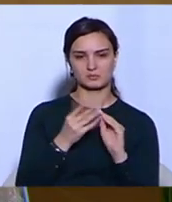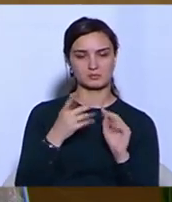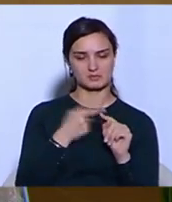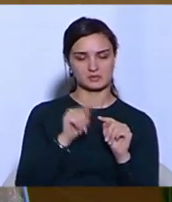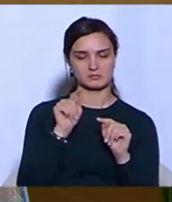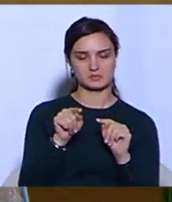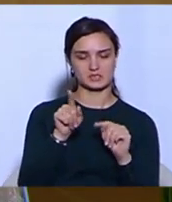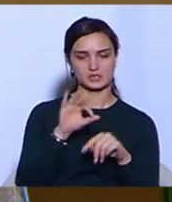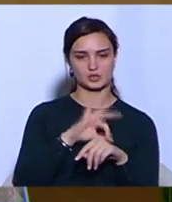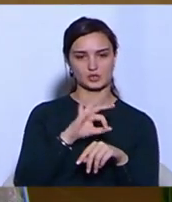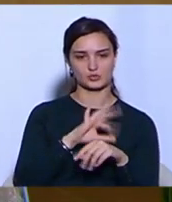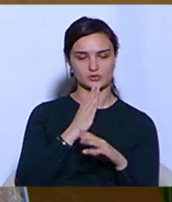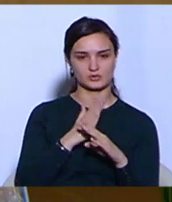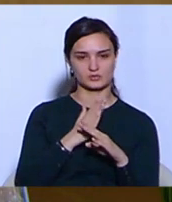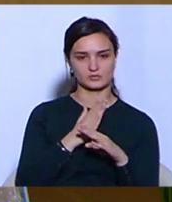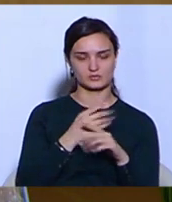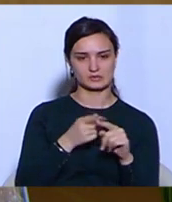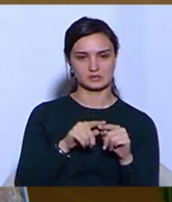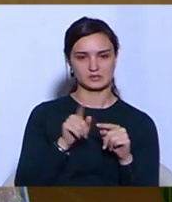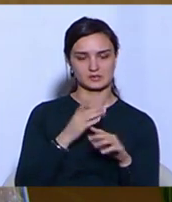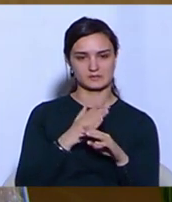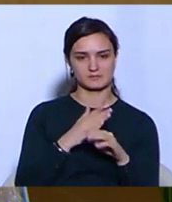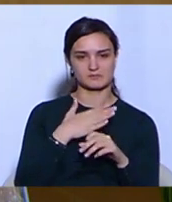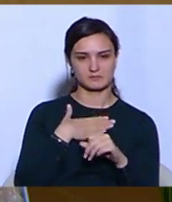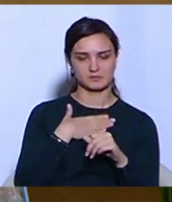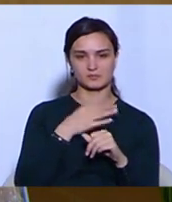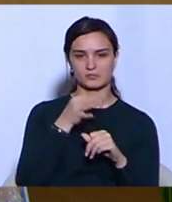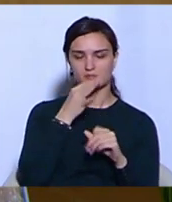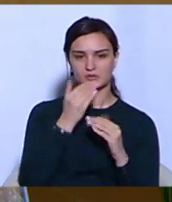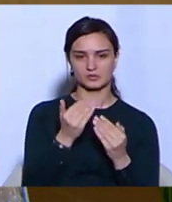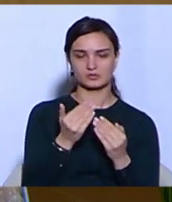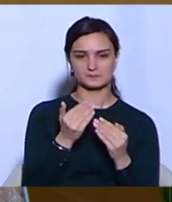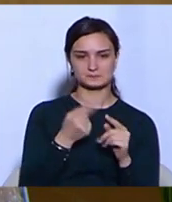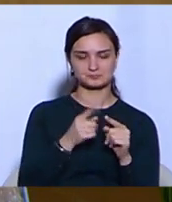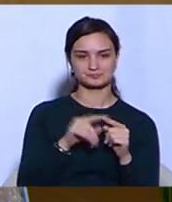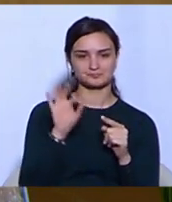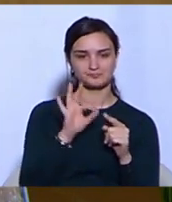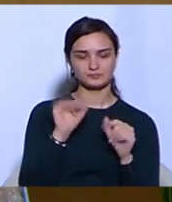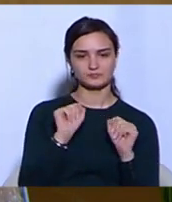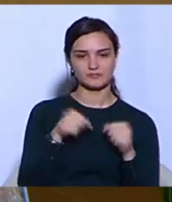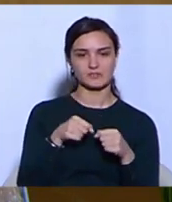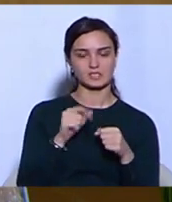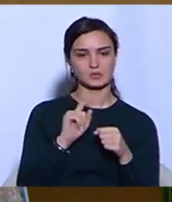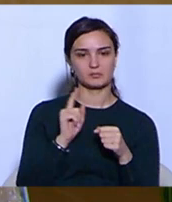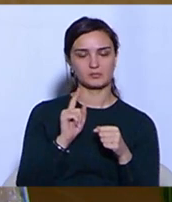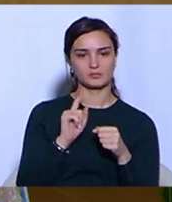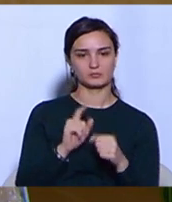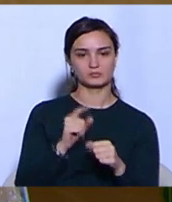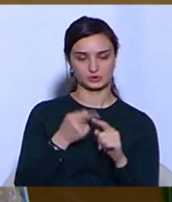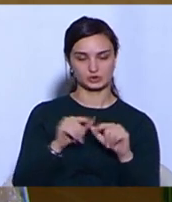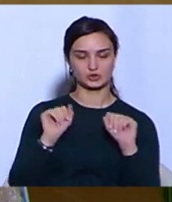მას ეს დიაგნოზი უქმნის. ეს არის დიახ. მე მომეწონა იმის შესაძლებლობა,